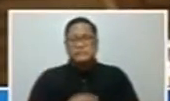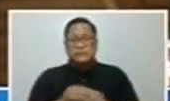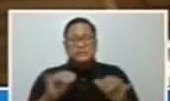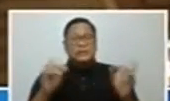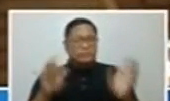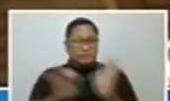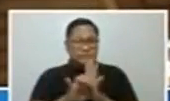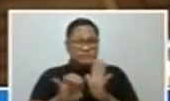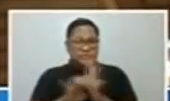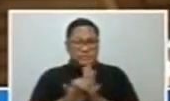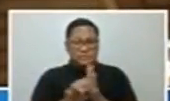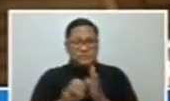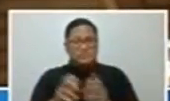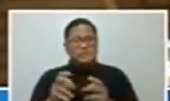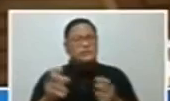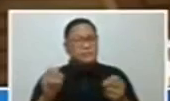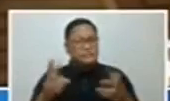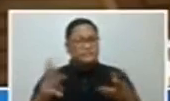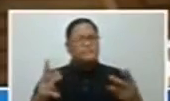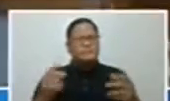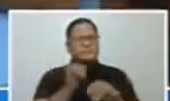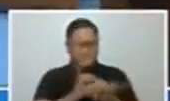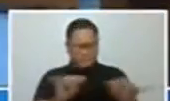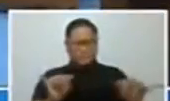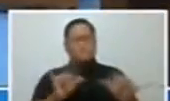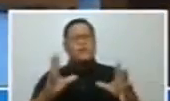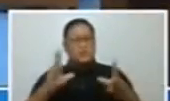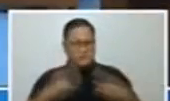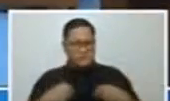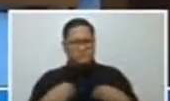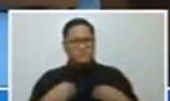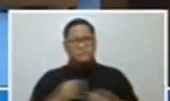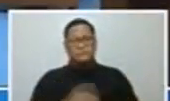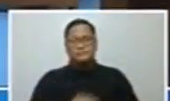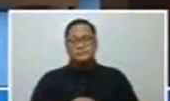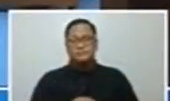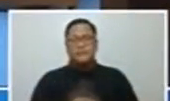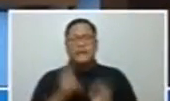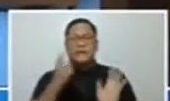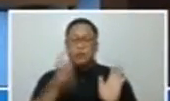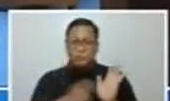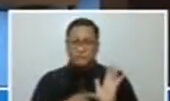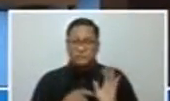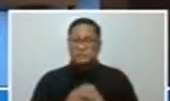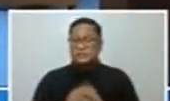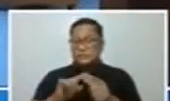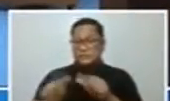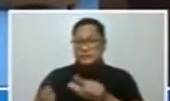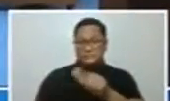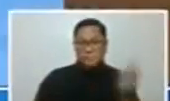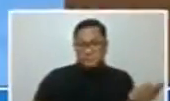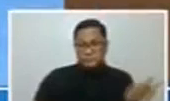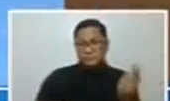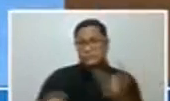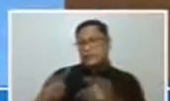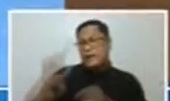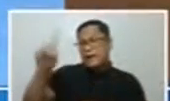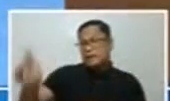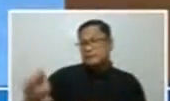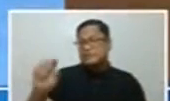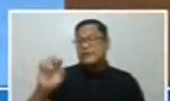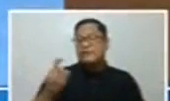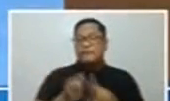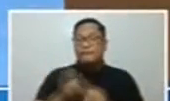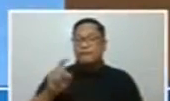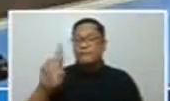hulo, kahit sa ibang panig ng Pilipinas. At tumingin ka naman sa ibang bansa. No?